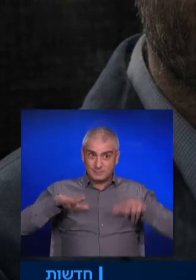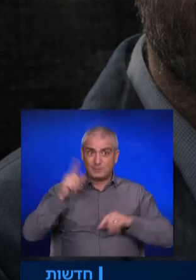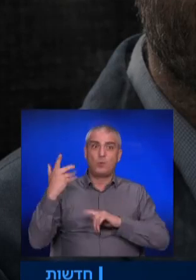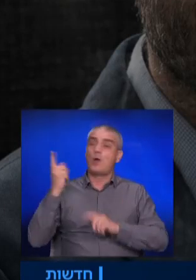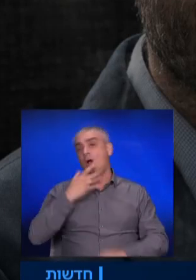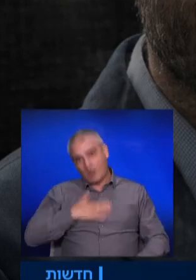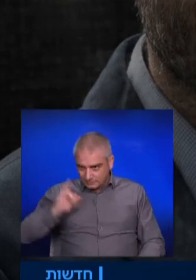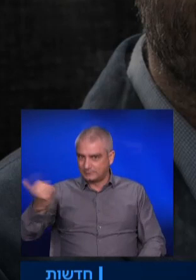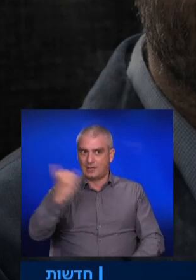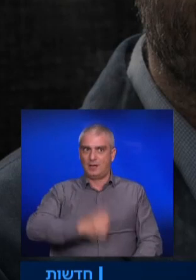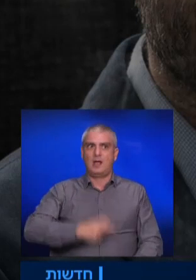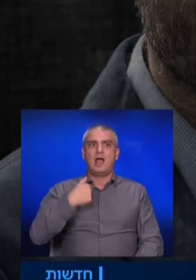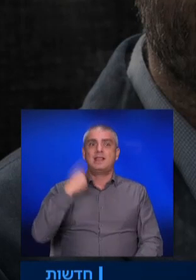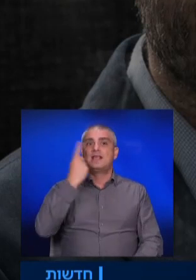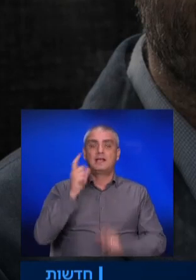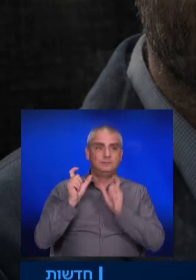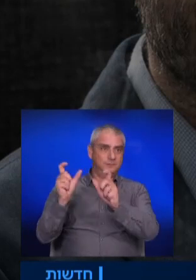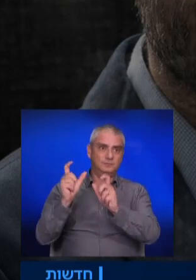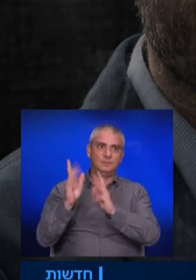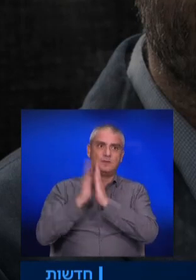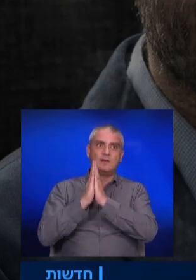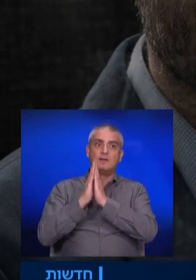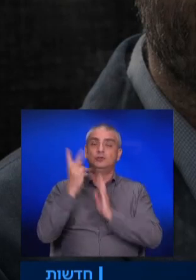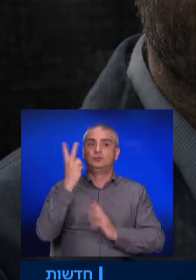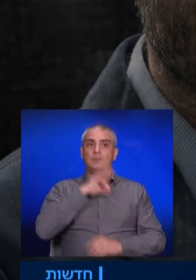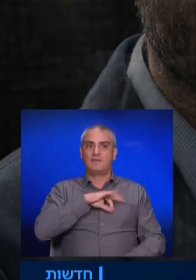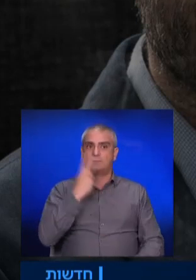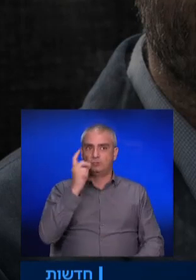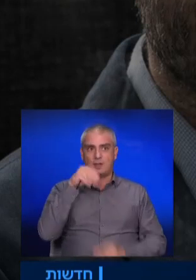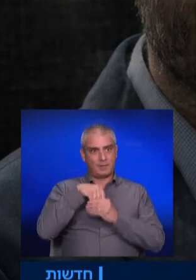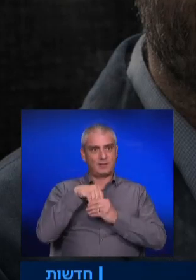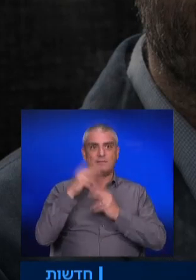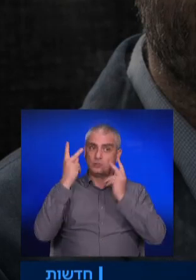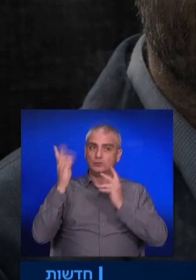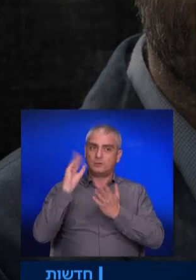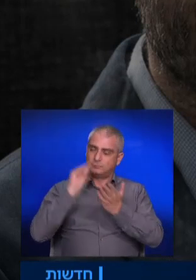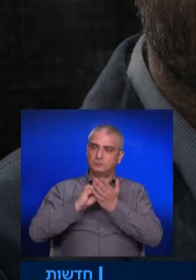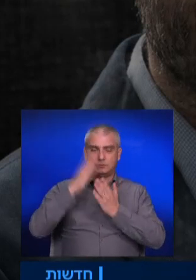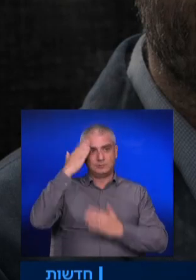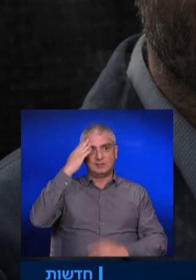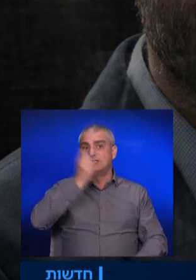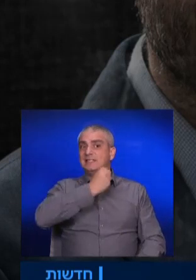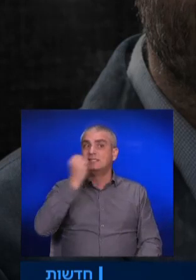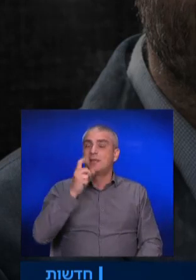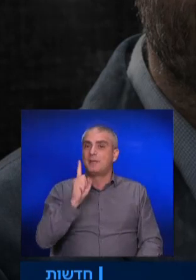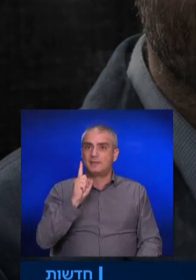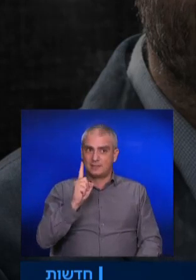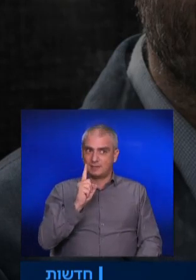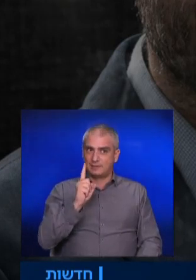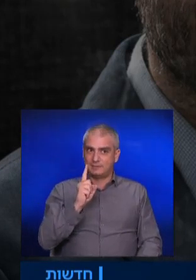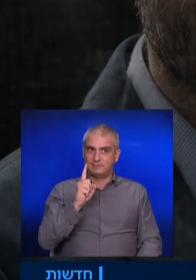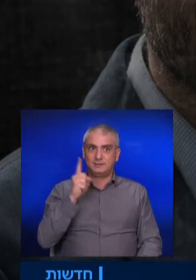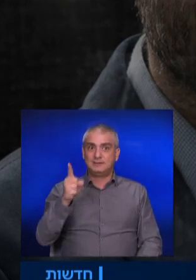היחידי שאמרתי לו פרץ, הייתי מביא שני מנדטים. אבל אני מאוד טוב, בסוף, לי חשוב לקבל תודעה שבימין זה